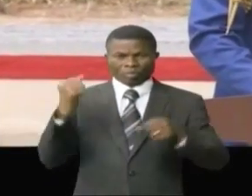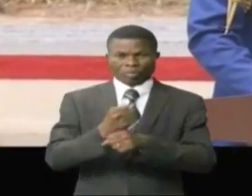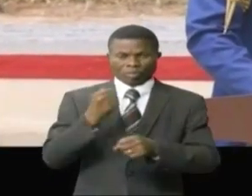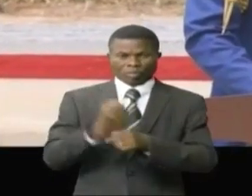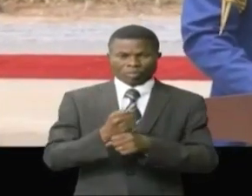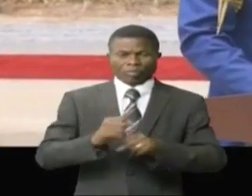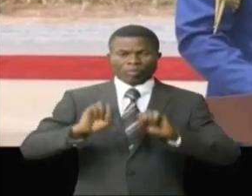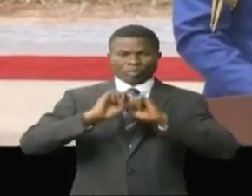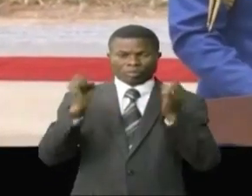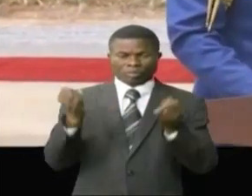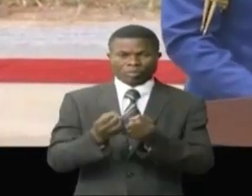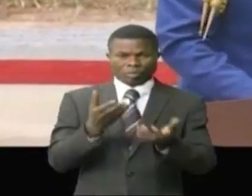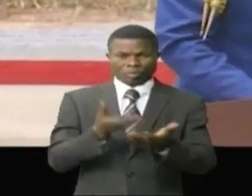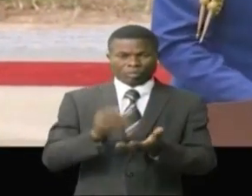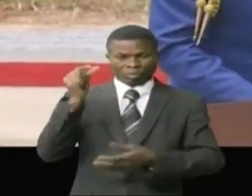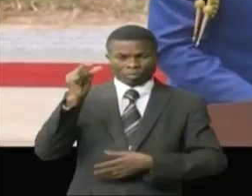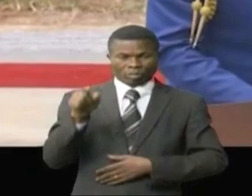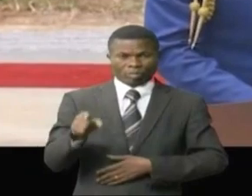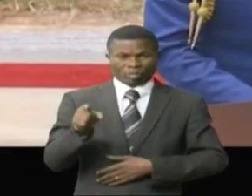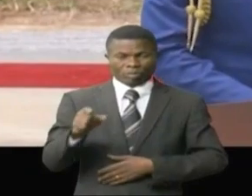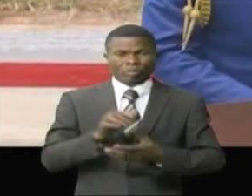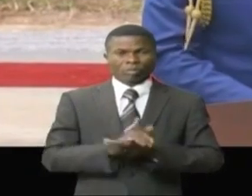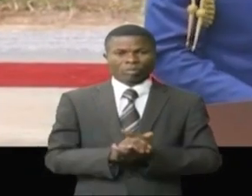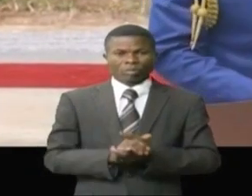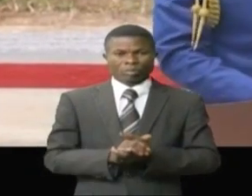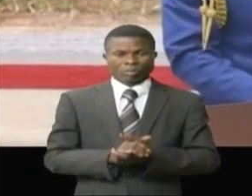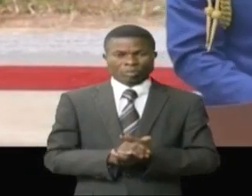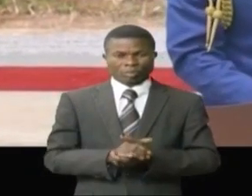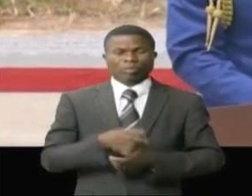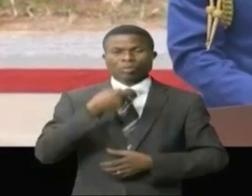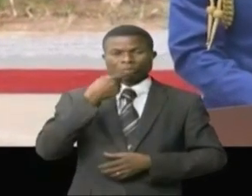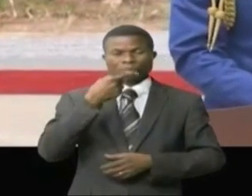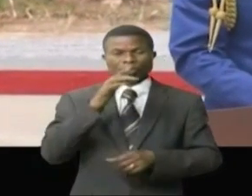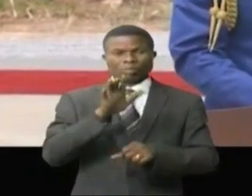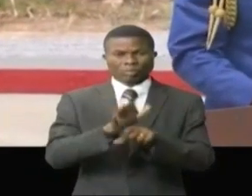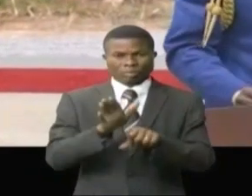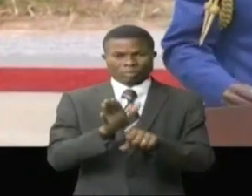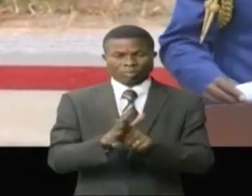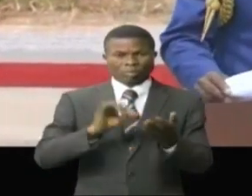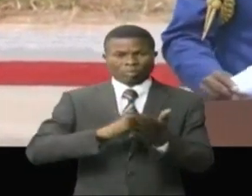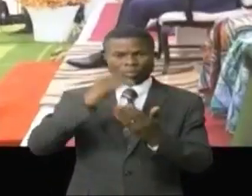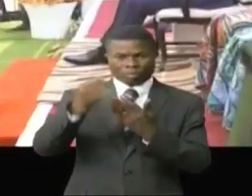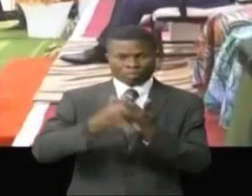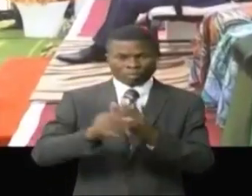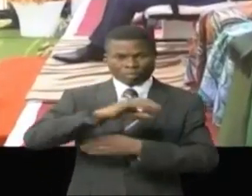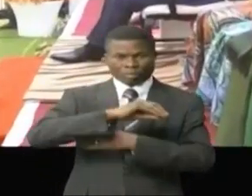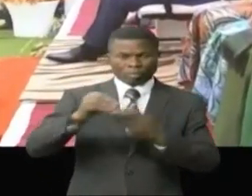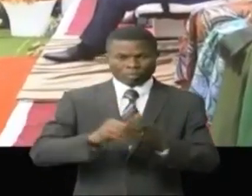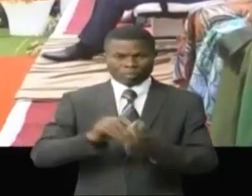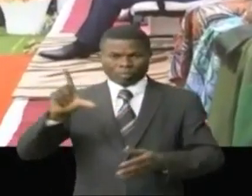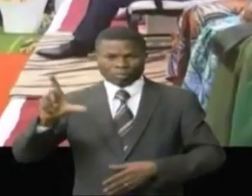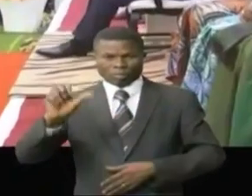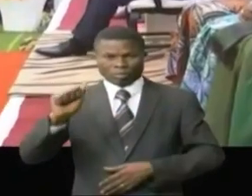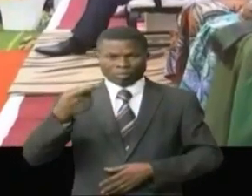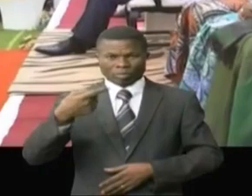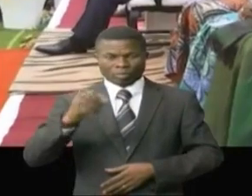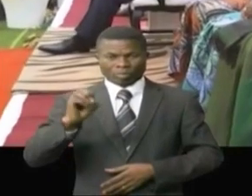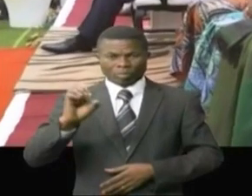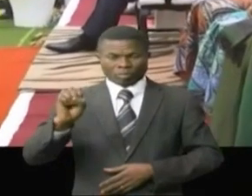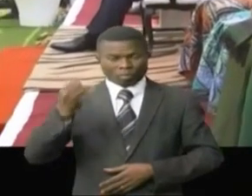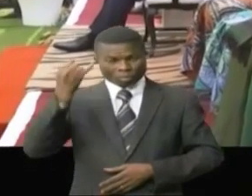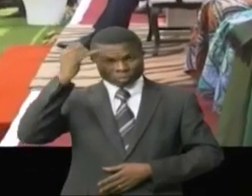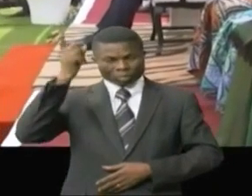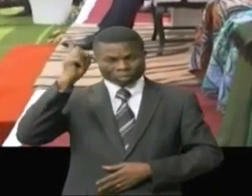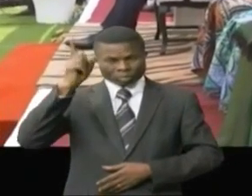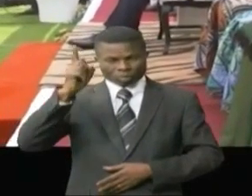la sous-traitance, Miguel Cachal Katem, a salué le projet du centre des négoces visant l'amélioration